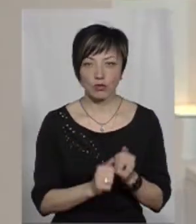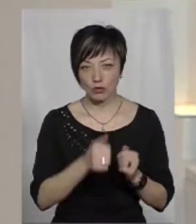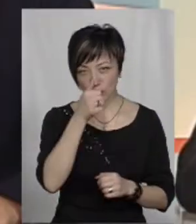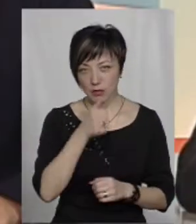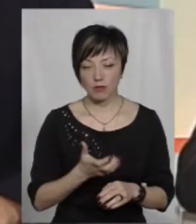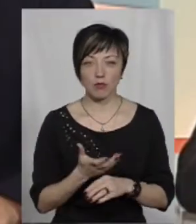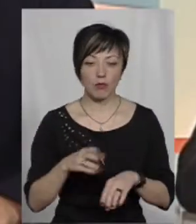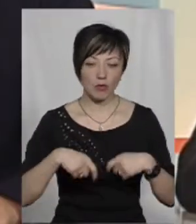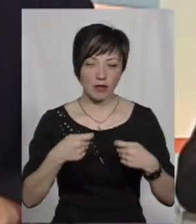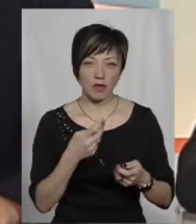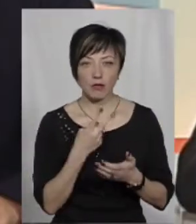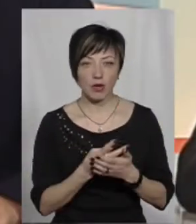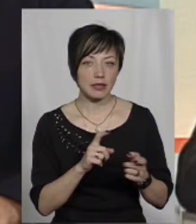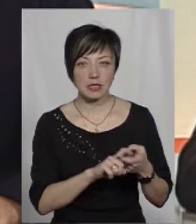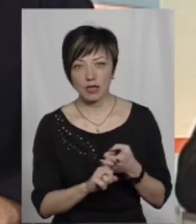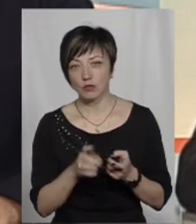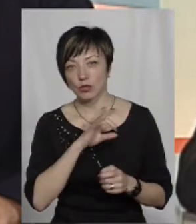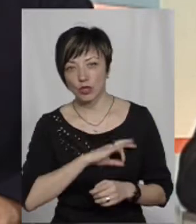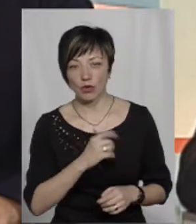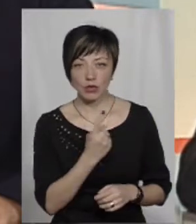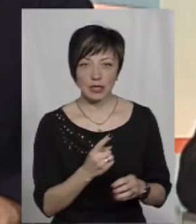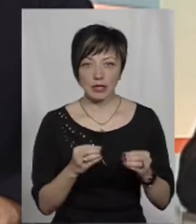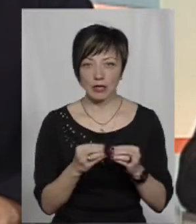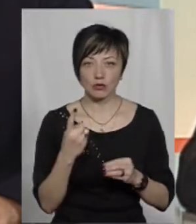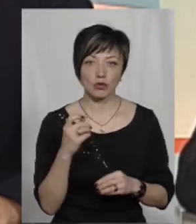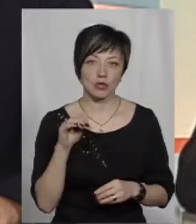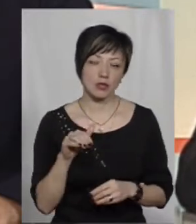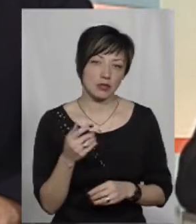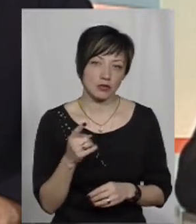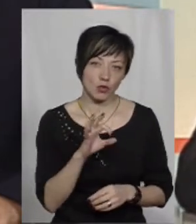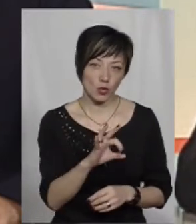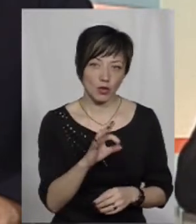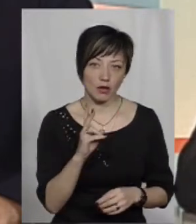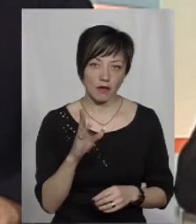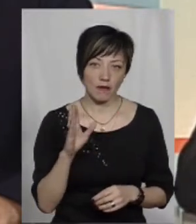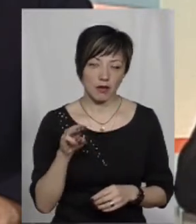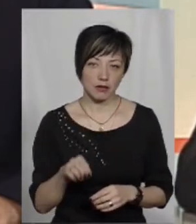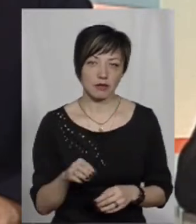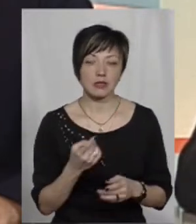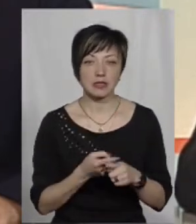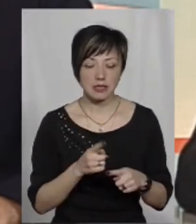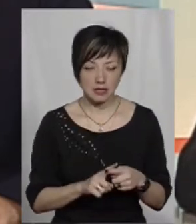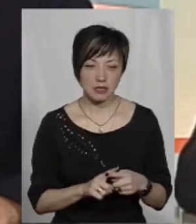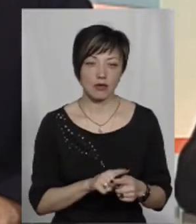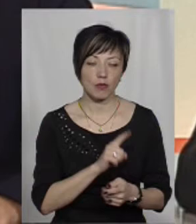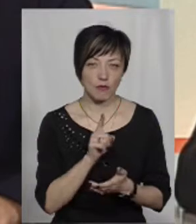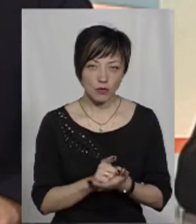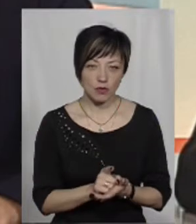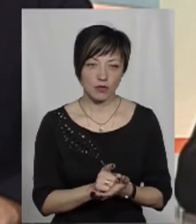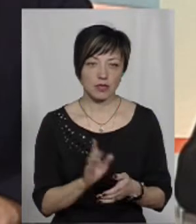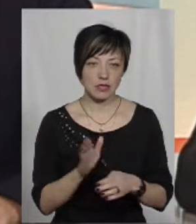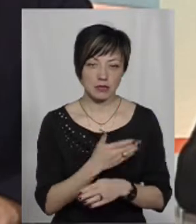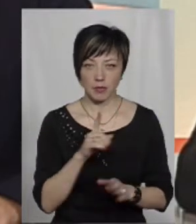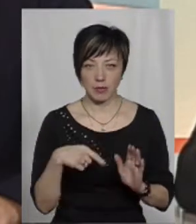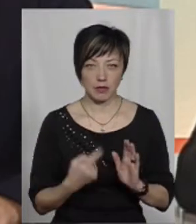кожного місяця подавати покази, незалежно від того, він спожив 1, 10, 100 тисяч або 0 кВт-годин. І це взагалі зніме